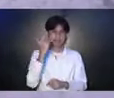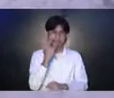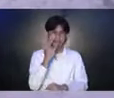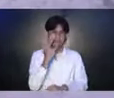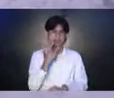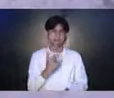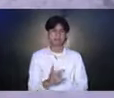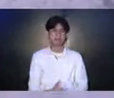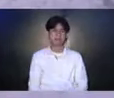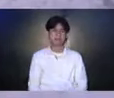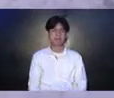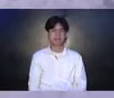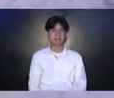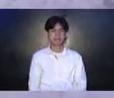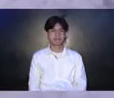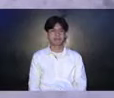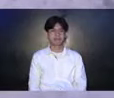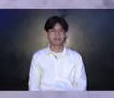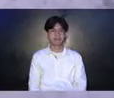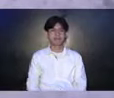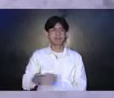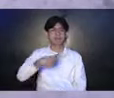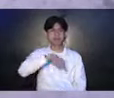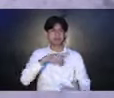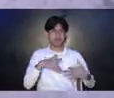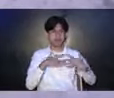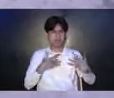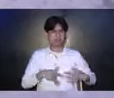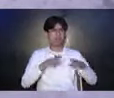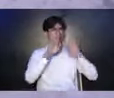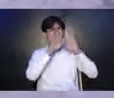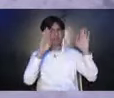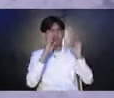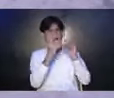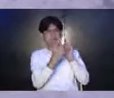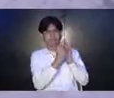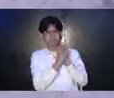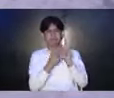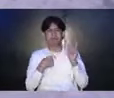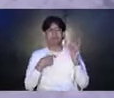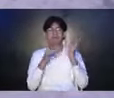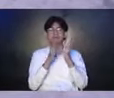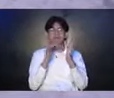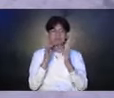Brothers and sisters, just open your heart to Jesus. Huwag ka na mahiya.